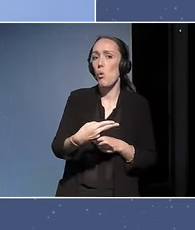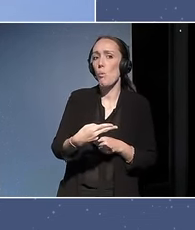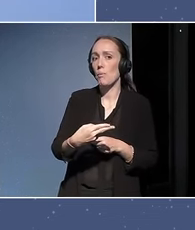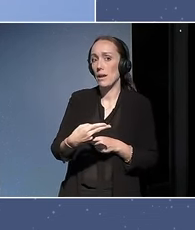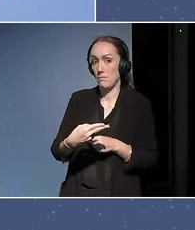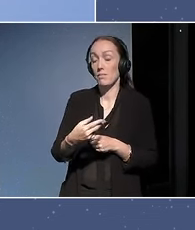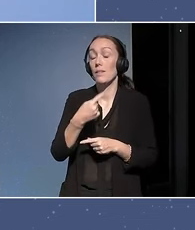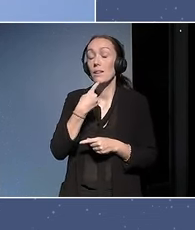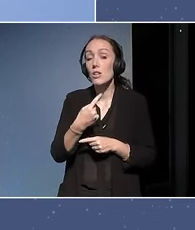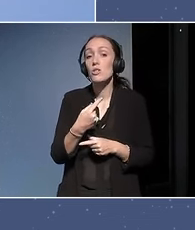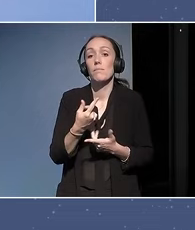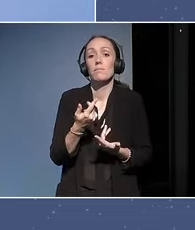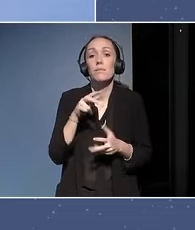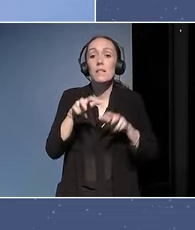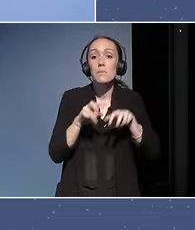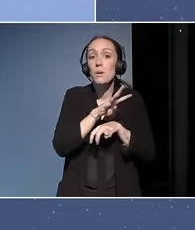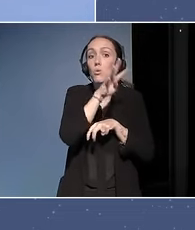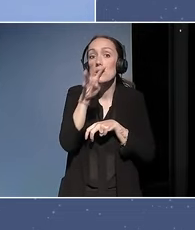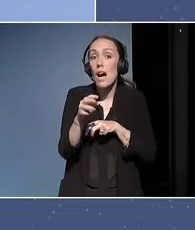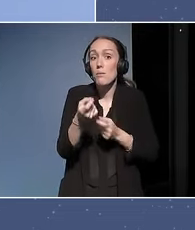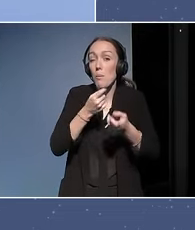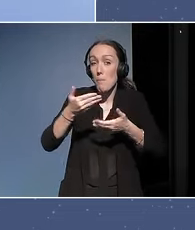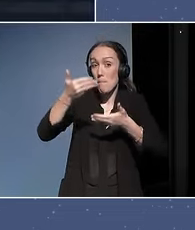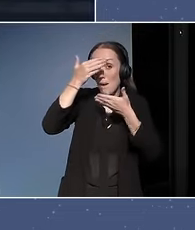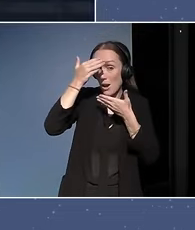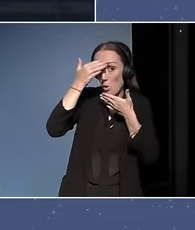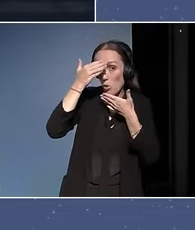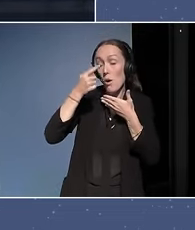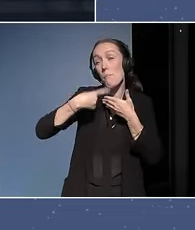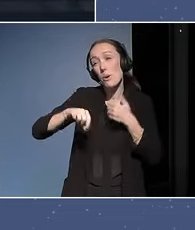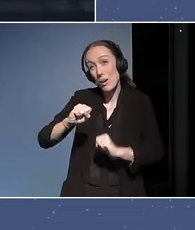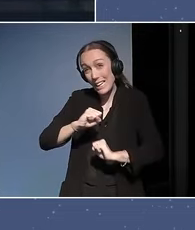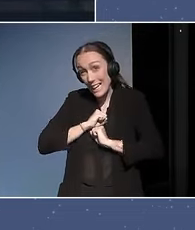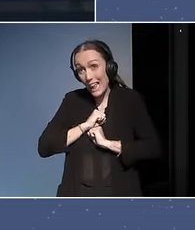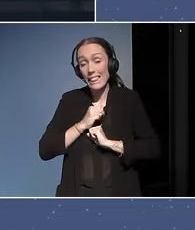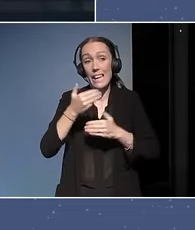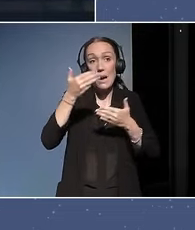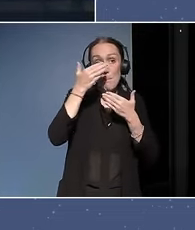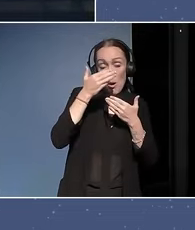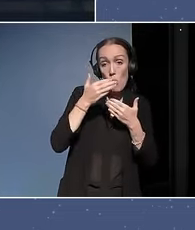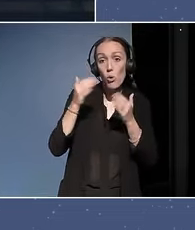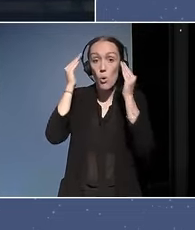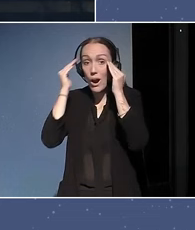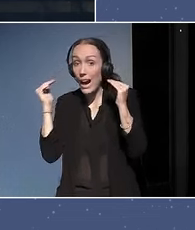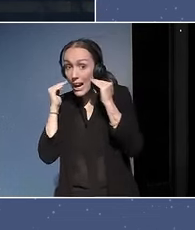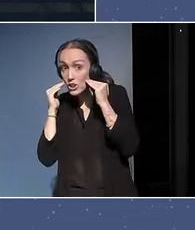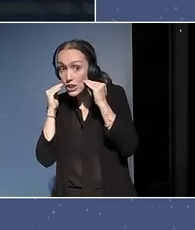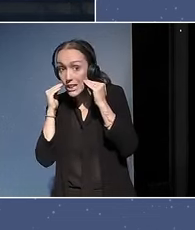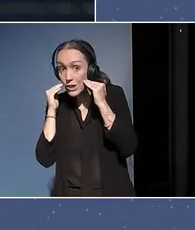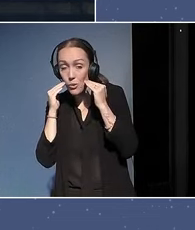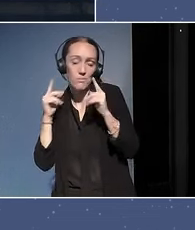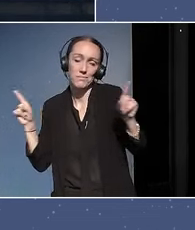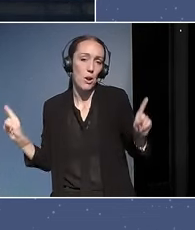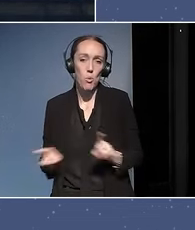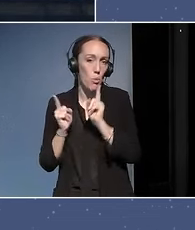maroccanus SP Però noi crediamo che lo Spinosaurus maroccanus sia sempre l'egitti